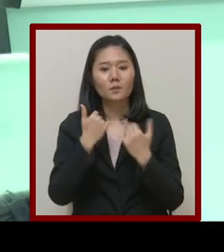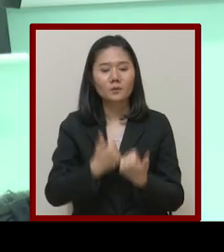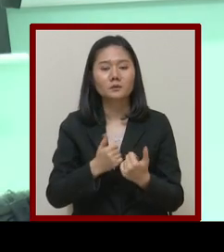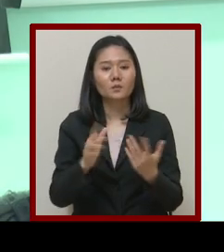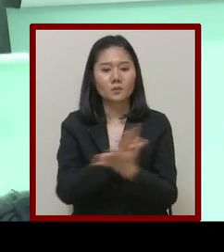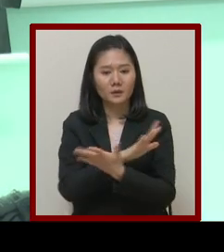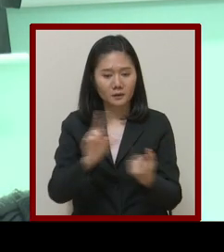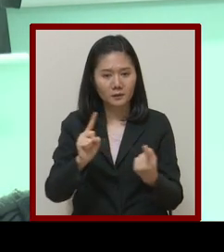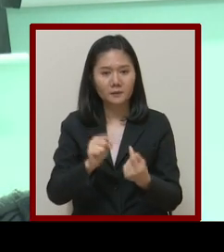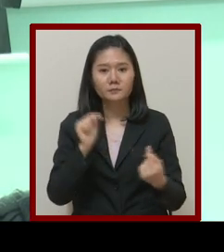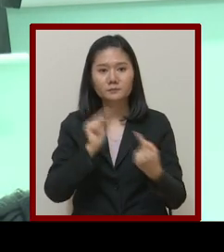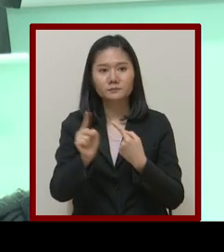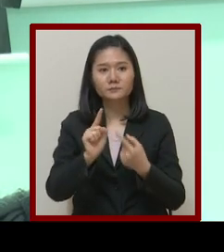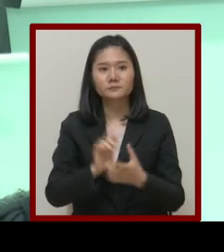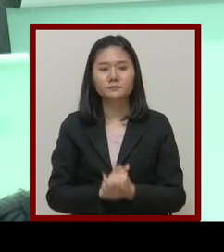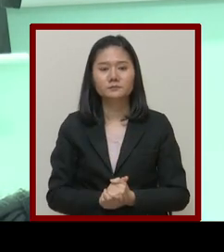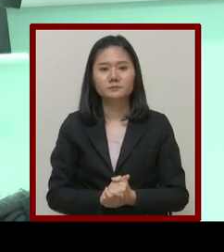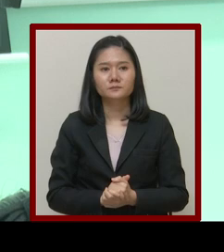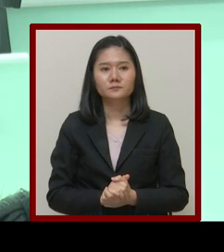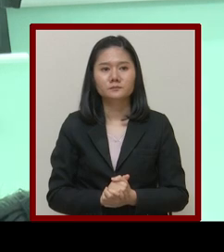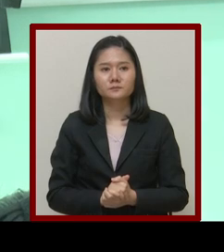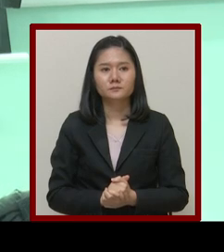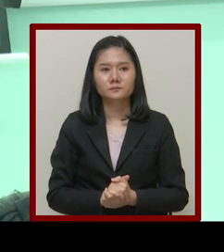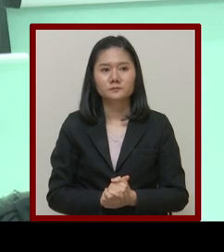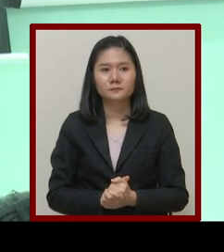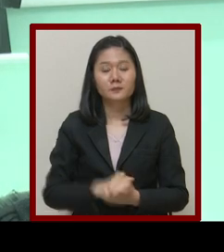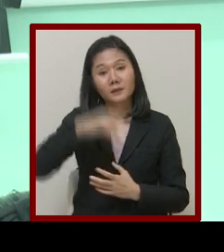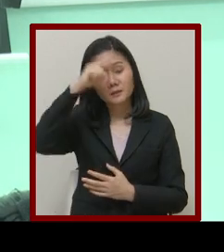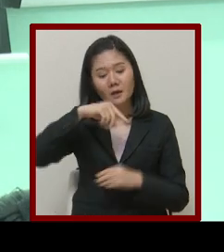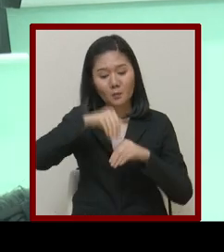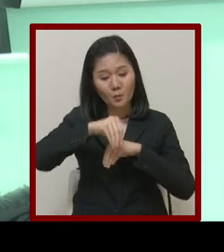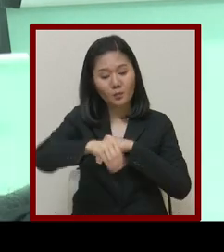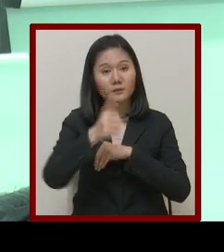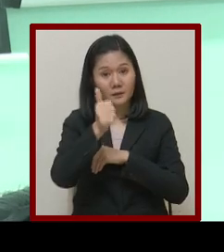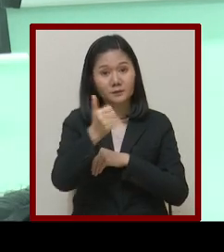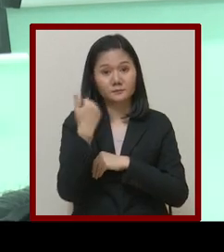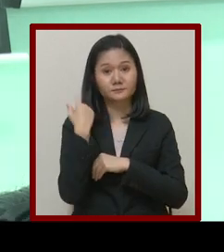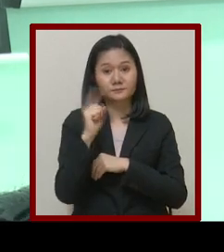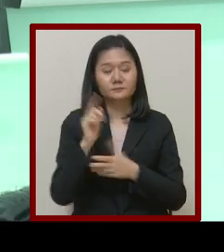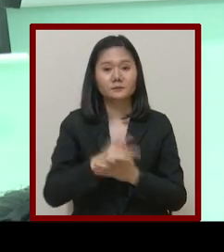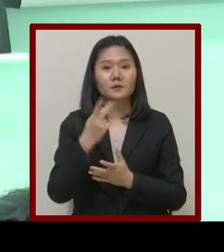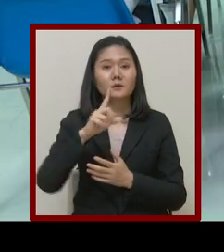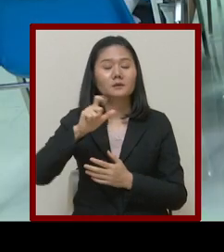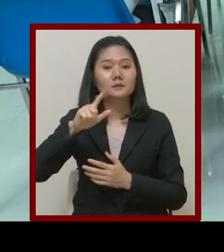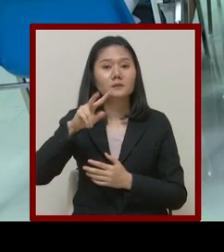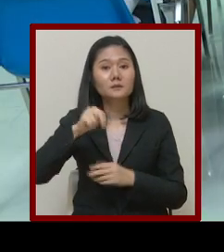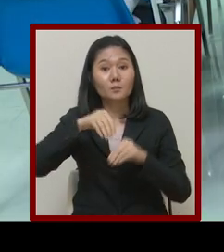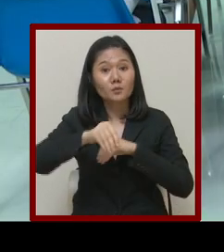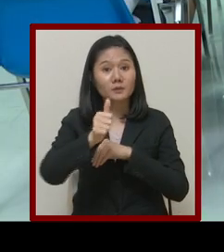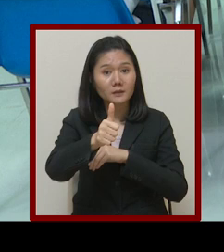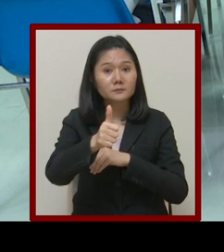ได้รับวัฒนธรรมของเขาเนี่ยมานะบ้านเราถามว่าปลูกได้ไหมผักประเภทผักคลีนคลีนเนี่ยปลูก